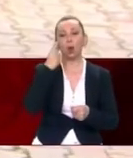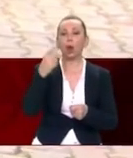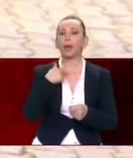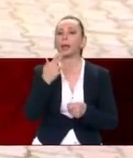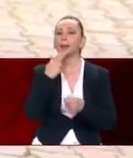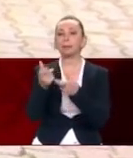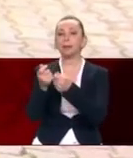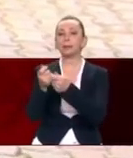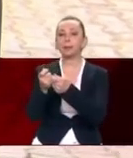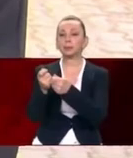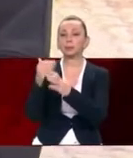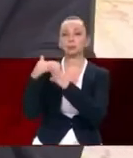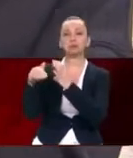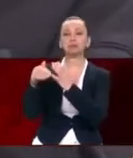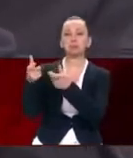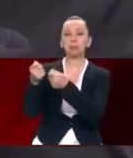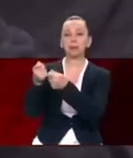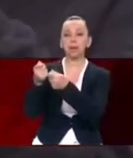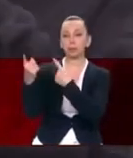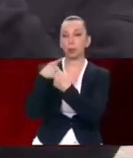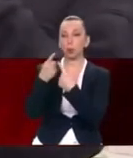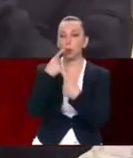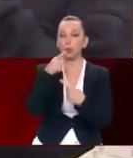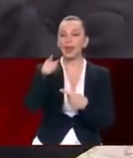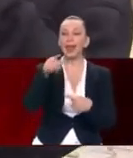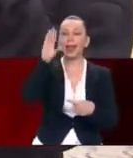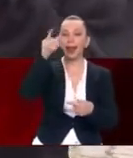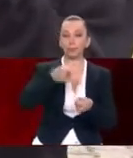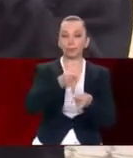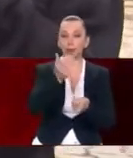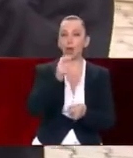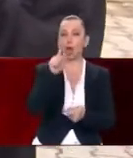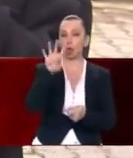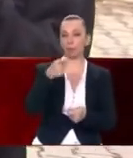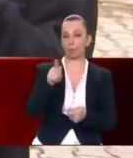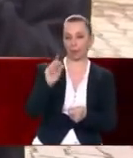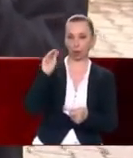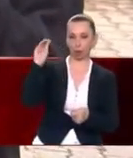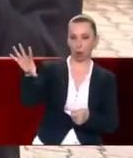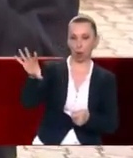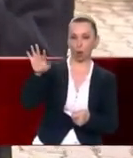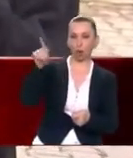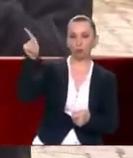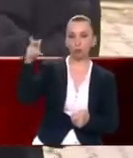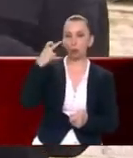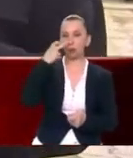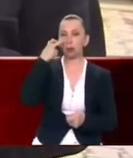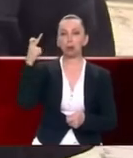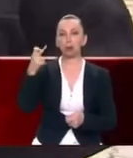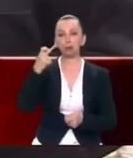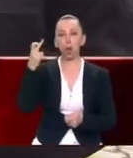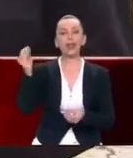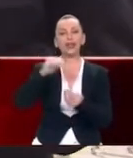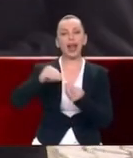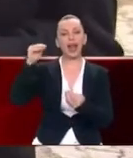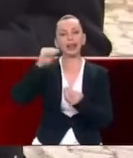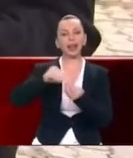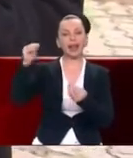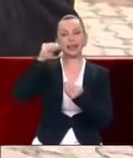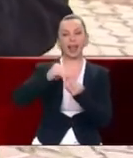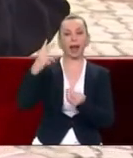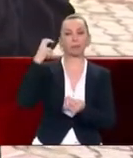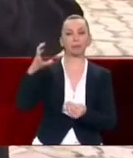girdim. Aycan Salman elektrikli süpürgeyi almak için karşı tarafa 14 bin lira gönderdi ama dolandırıcılar için işlem henüz bitmemişti. Birkaç dakika sonra